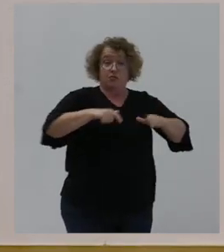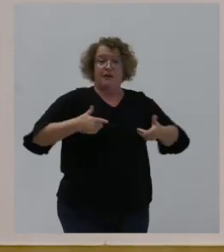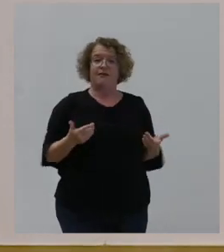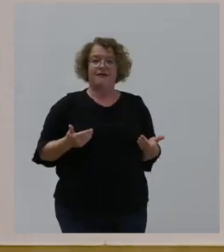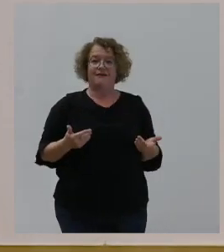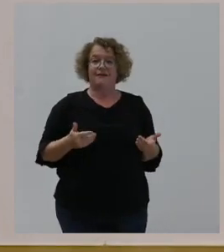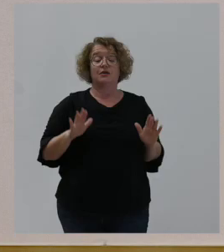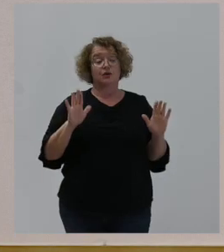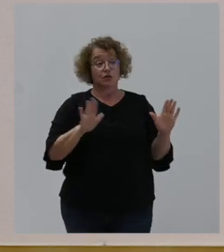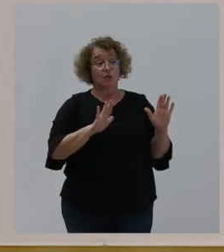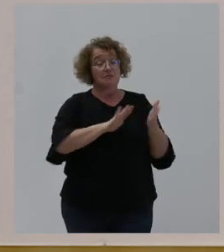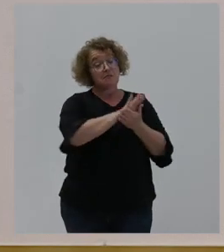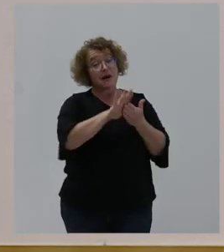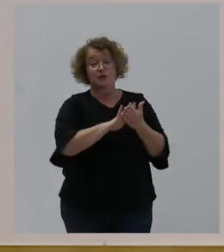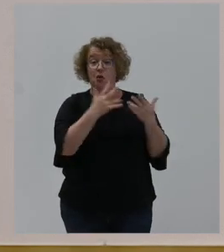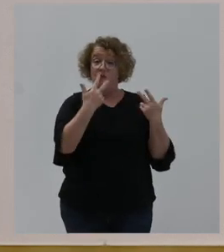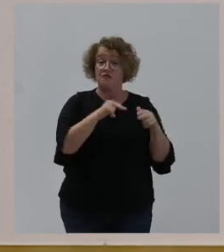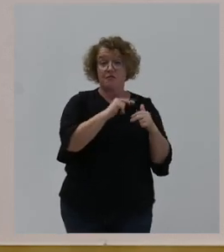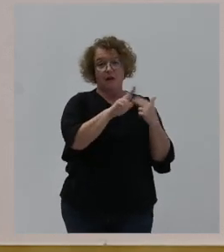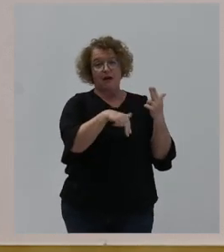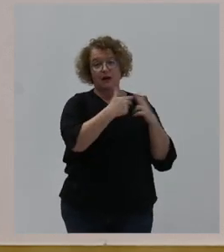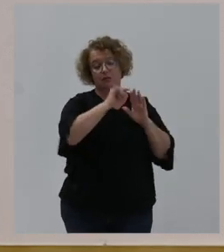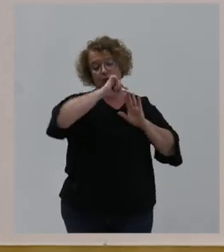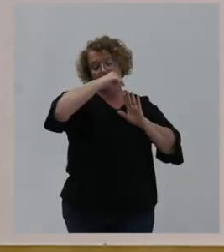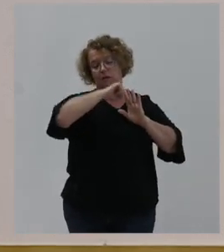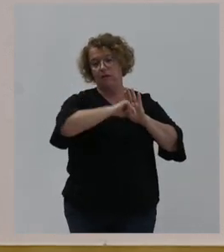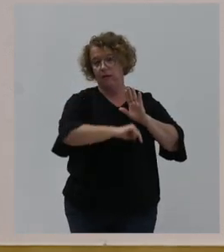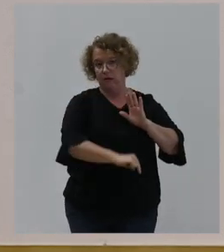Donc, je ne m'étendrai pas plus que ça.